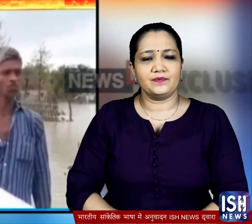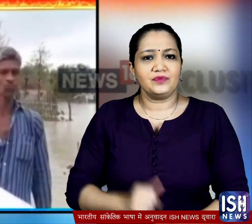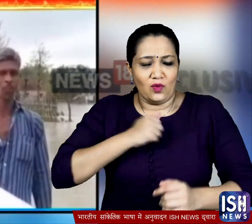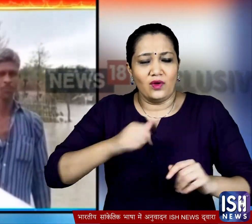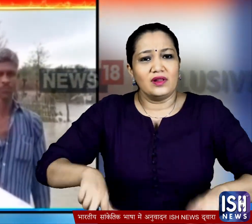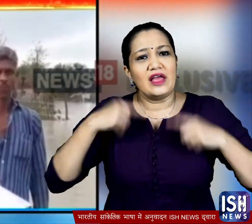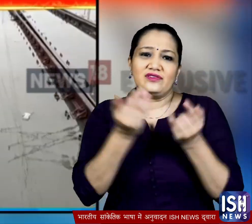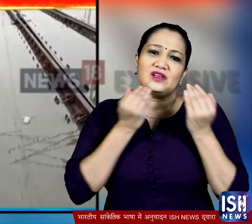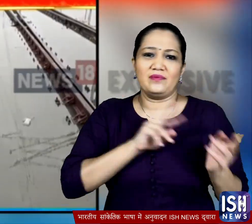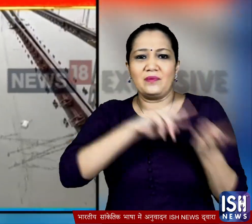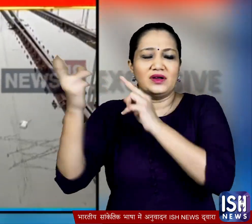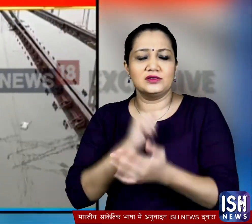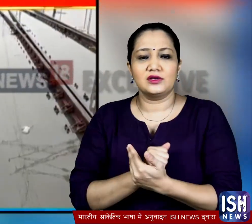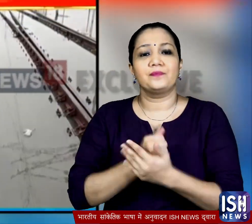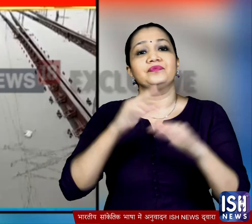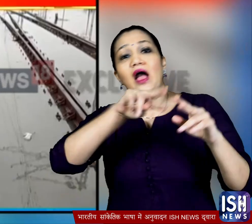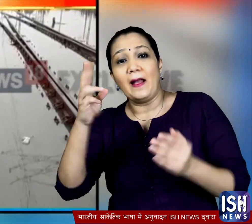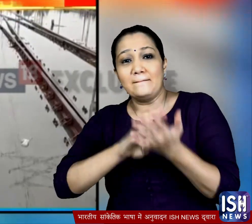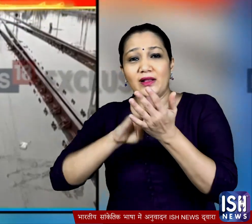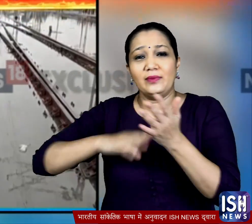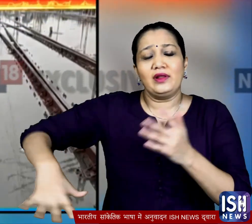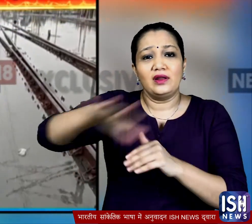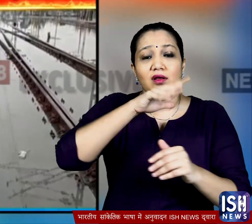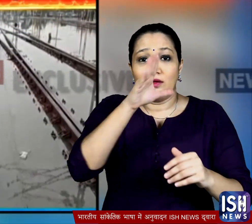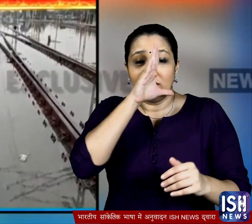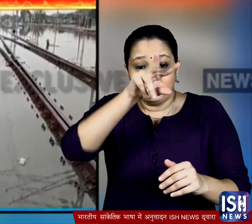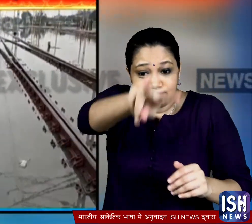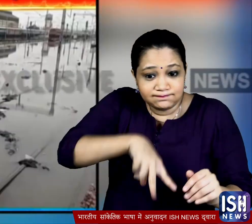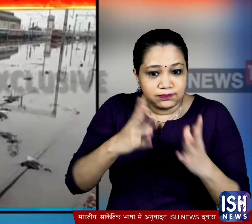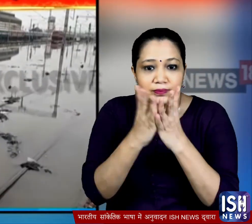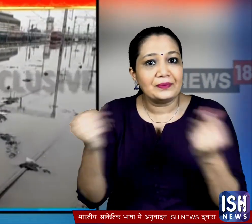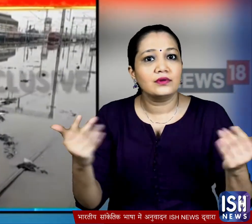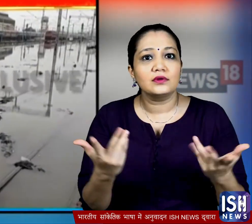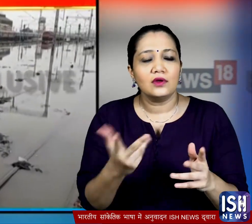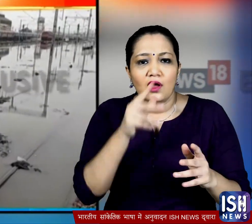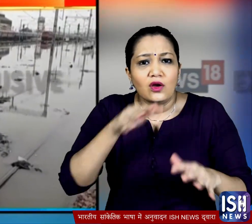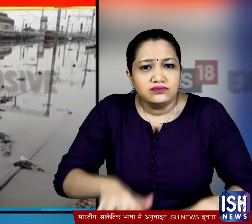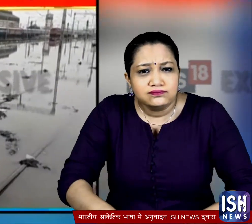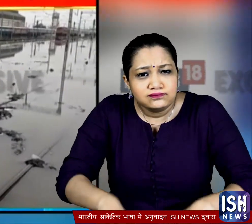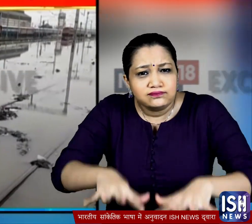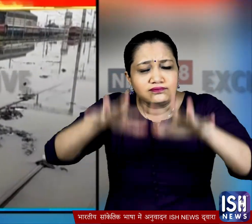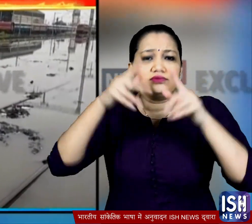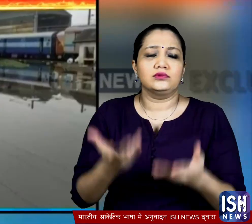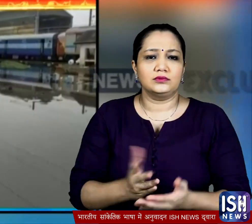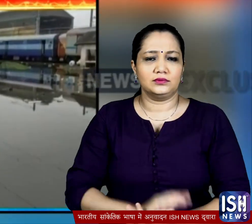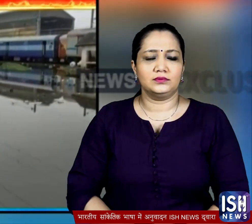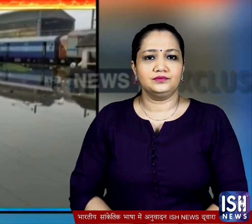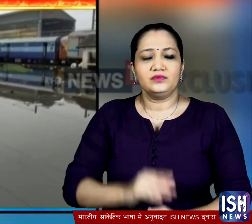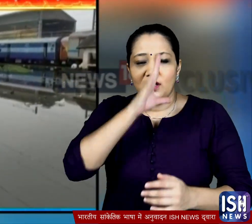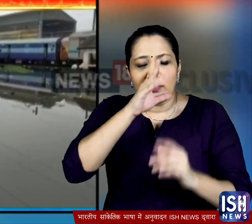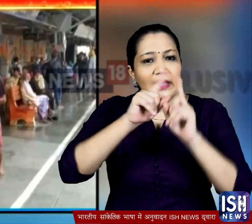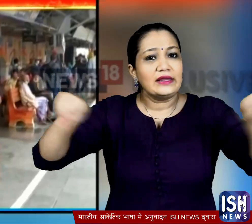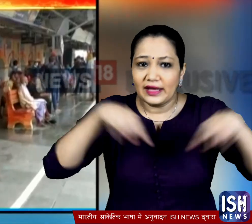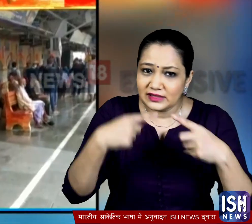बचाने के लिए तो जाना ही पड़ेगा ना। मधुबनी जिले का हाल तो ऐसा है कि रेल की पटरियां तक गायब हो गई। पटरियों पर भी अब नदियों का पानी पहुंच चुका है। ट्रेनें